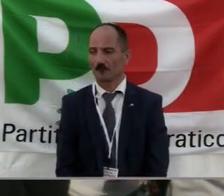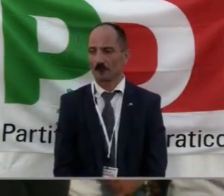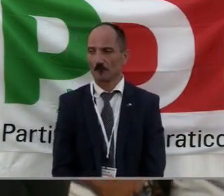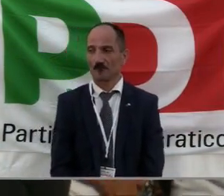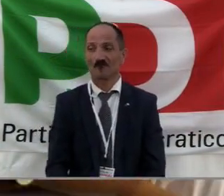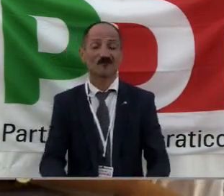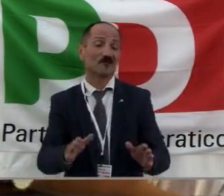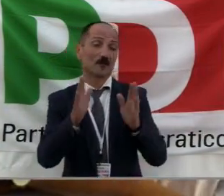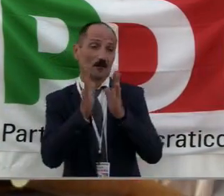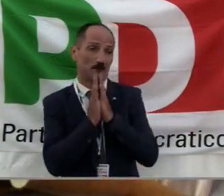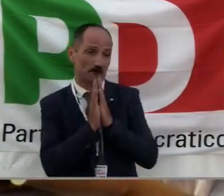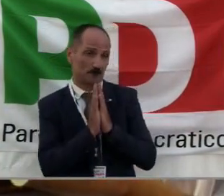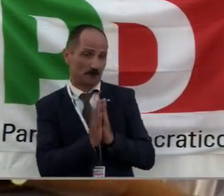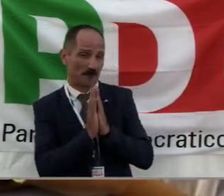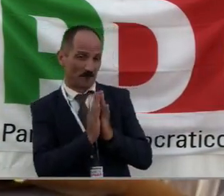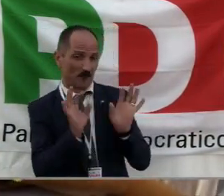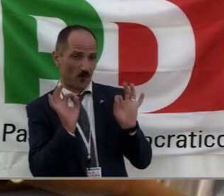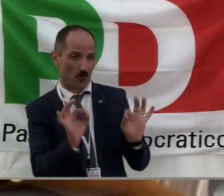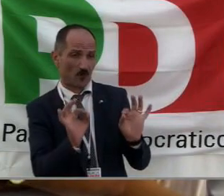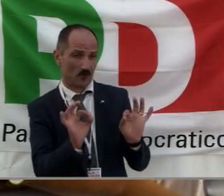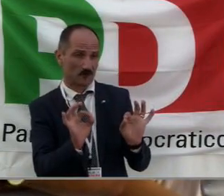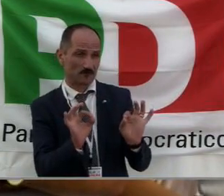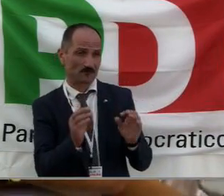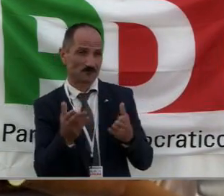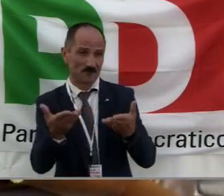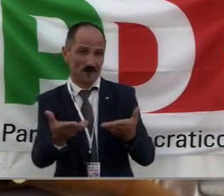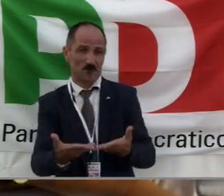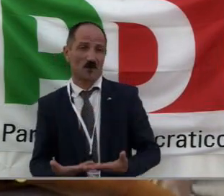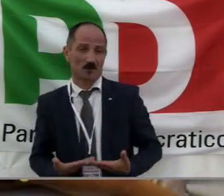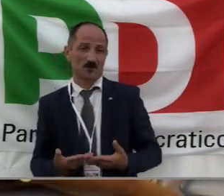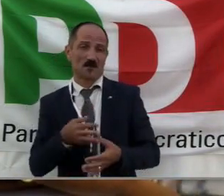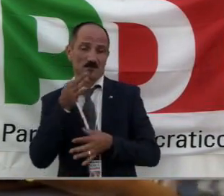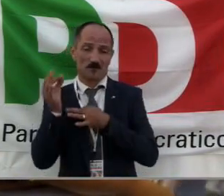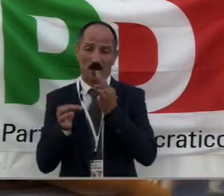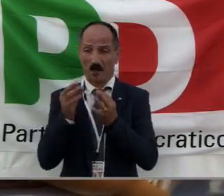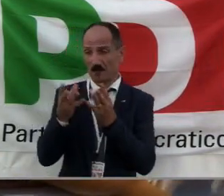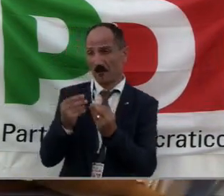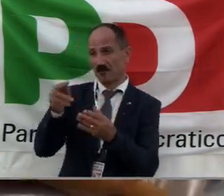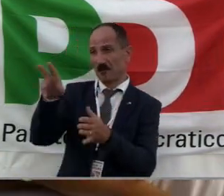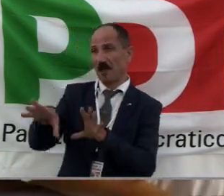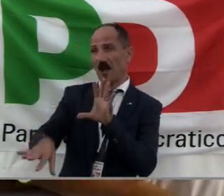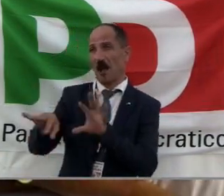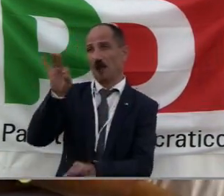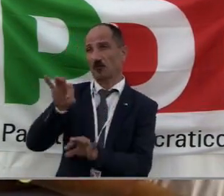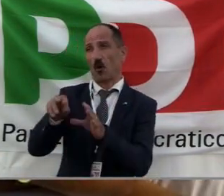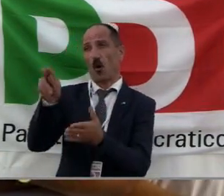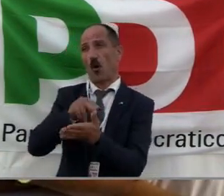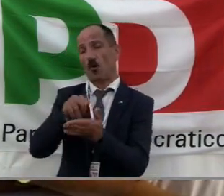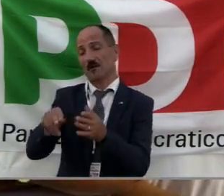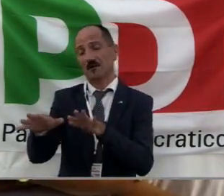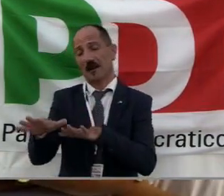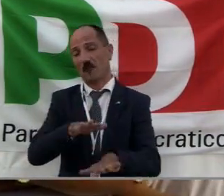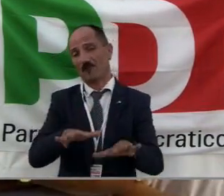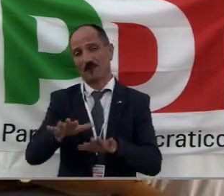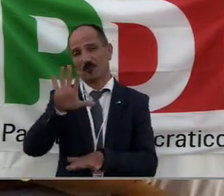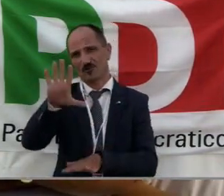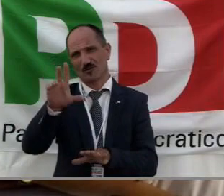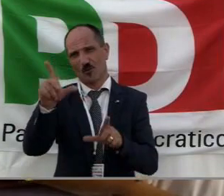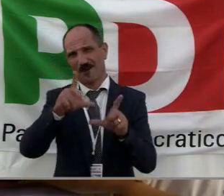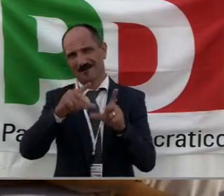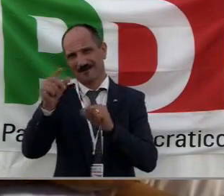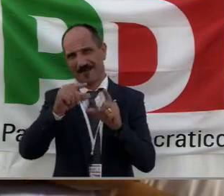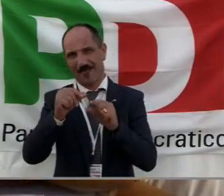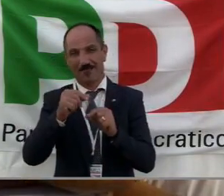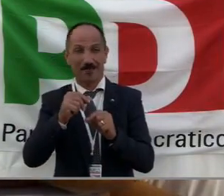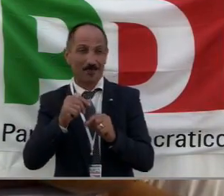E per favore aiutateci a spiegare a tanti elettori del Movimento 5 Stelle che